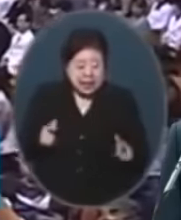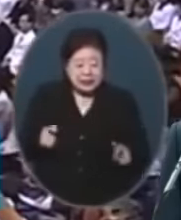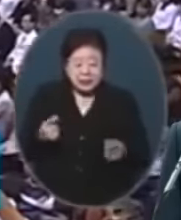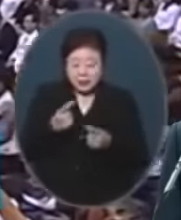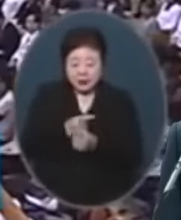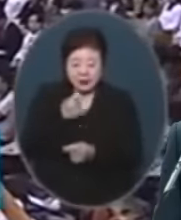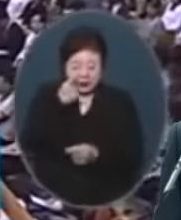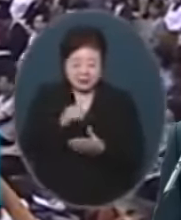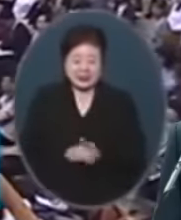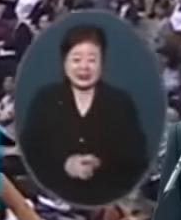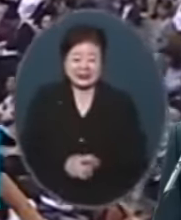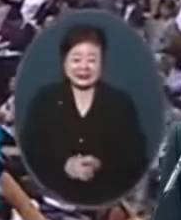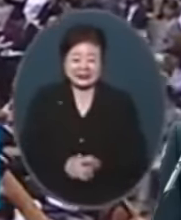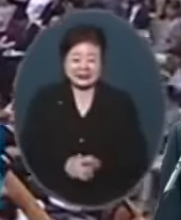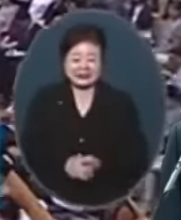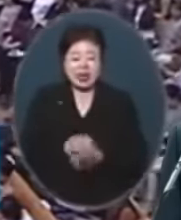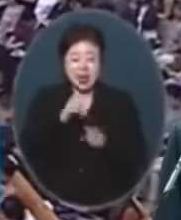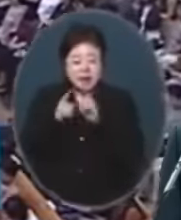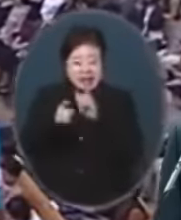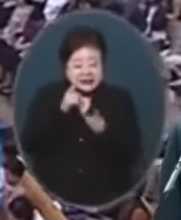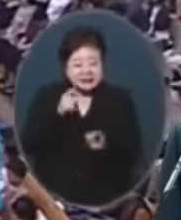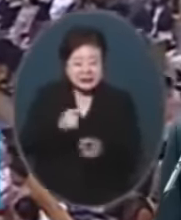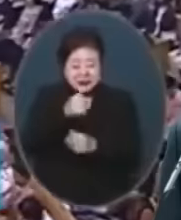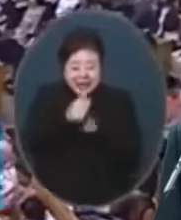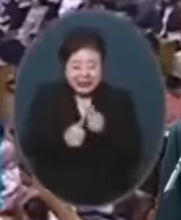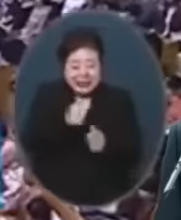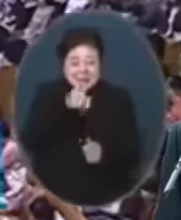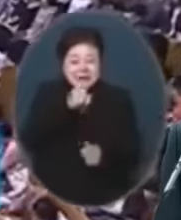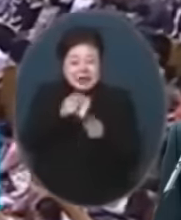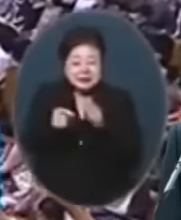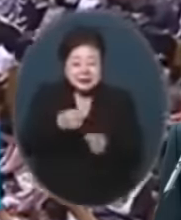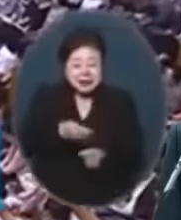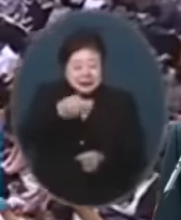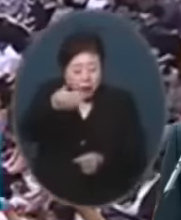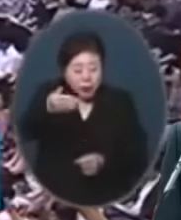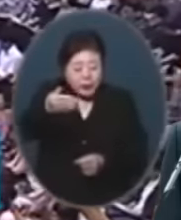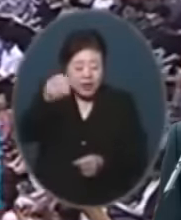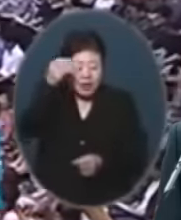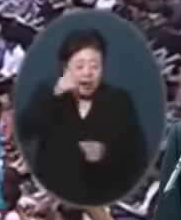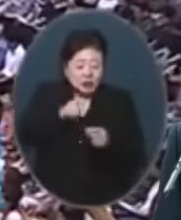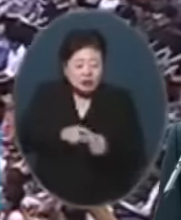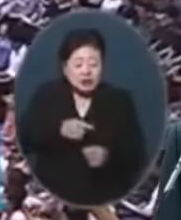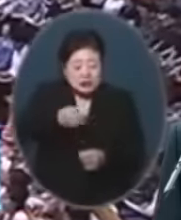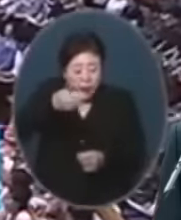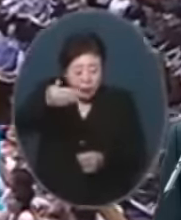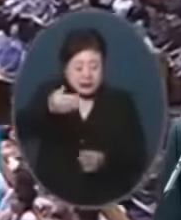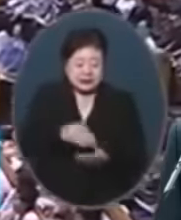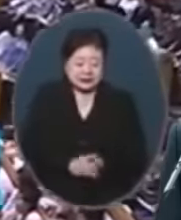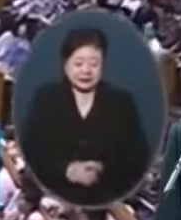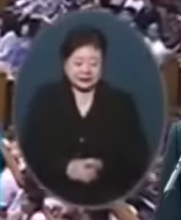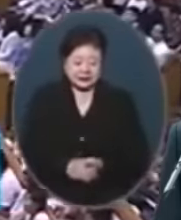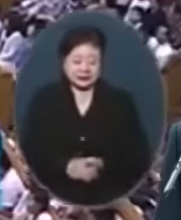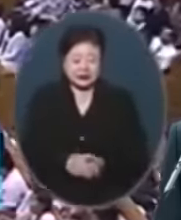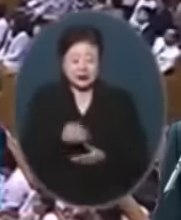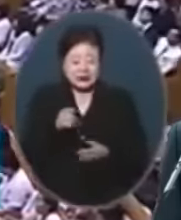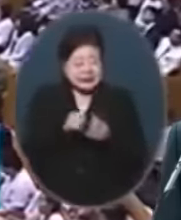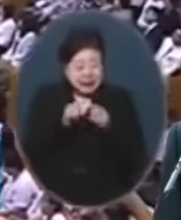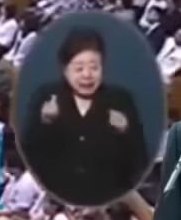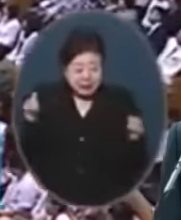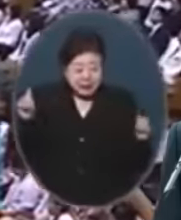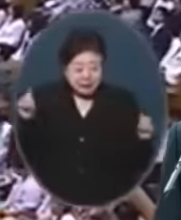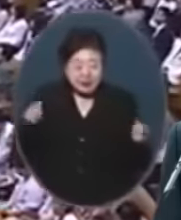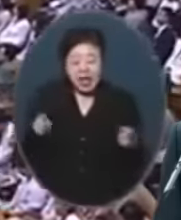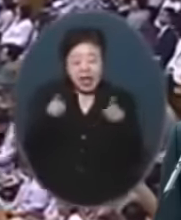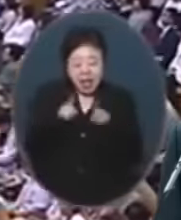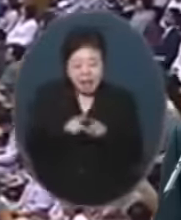불가능한 것입니다. 말씀은 하나님 말씀은 4차원인 영적 차원에서 우리 사람들과